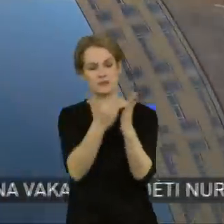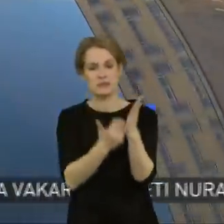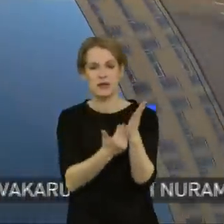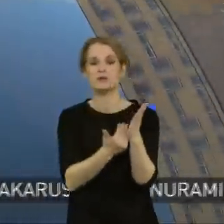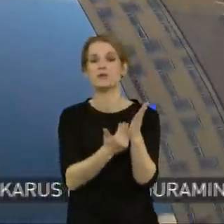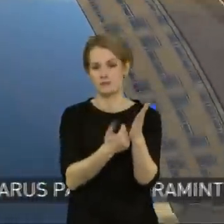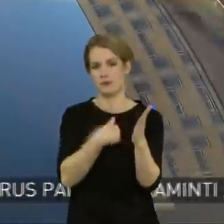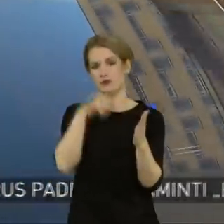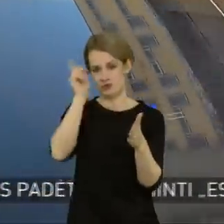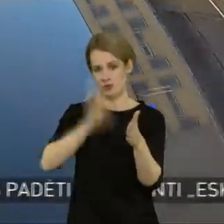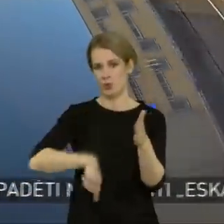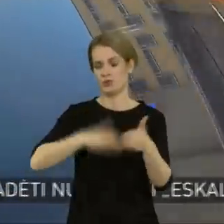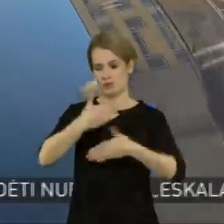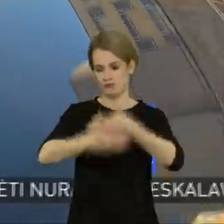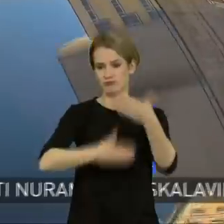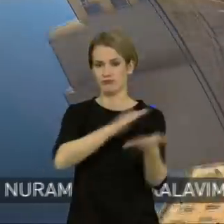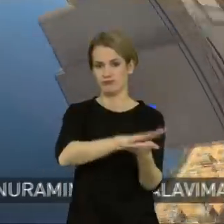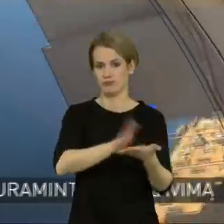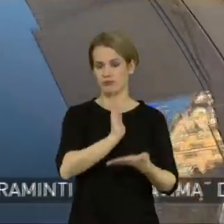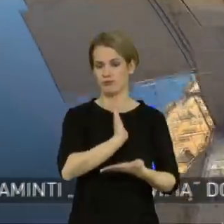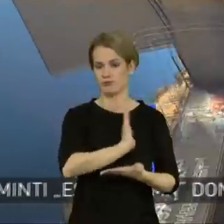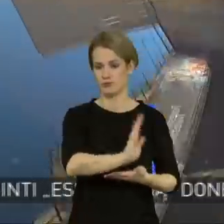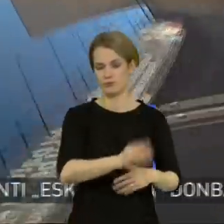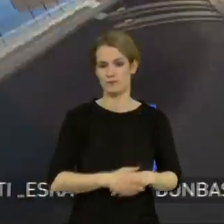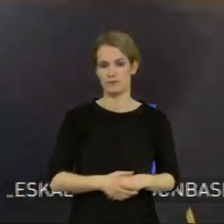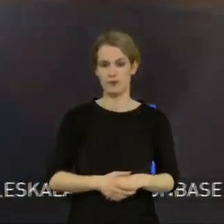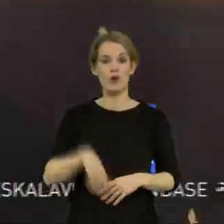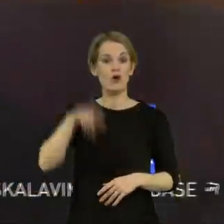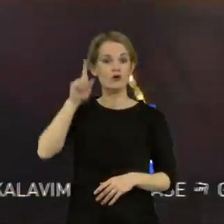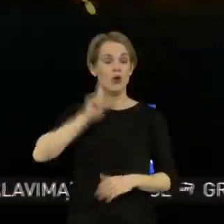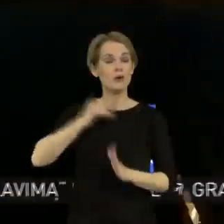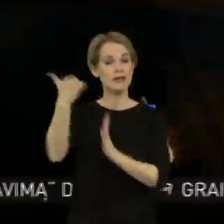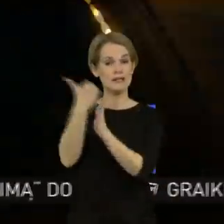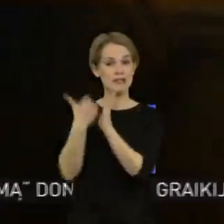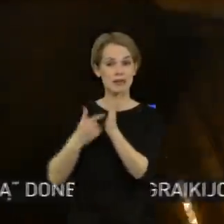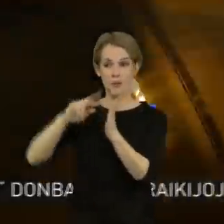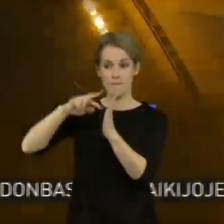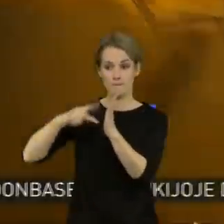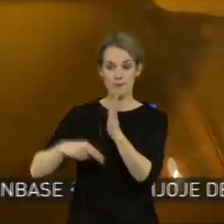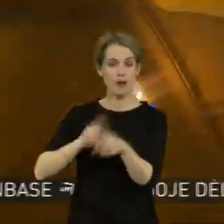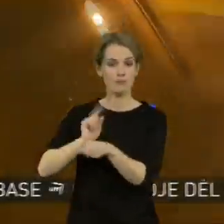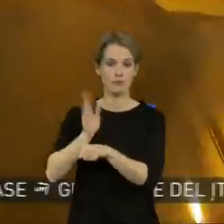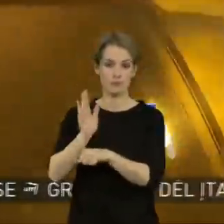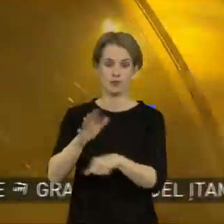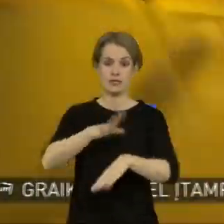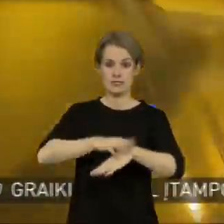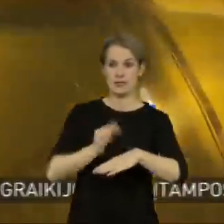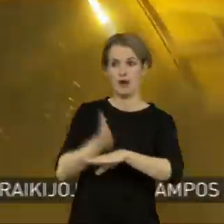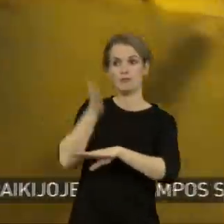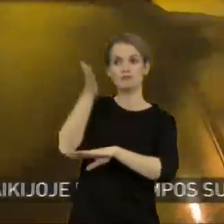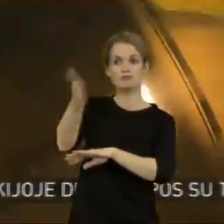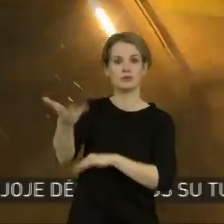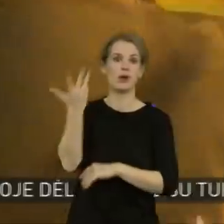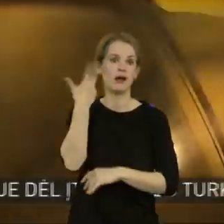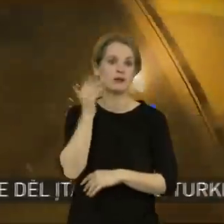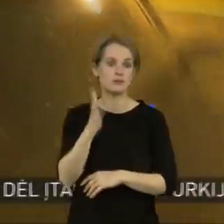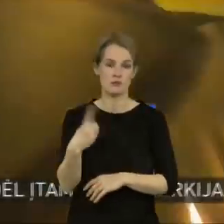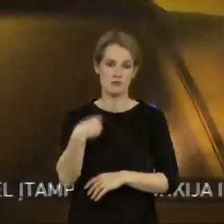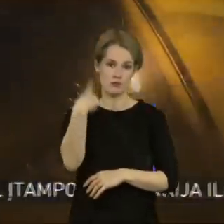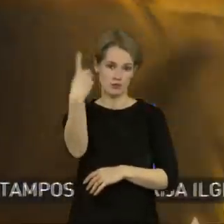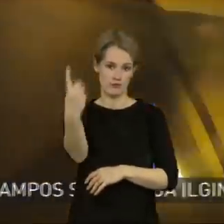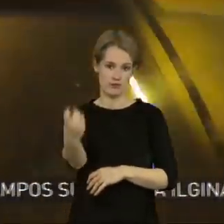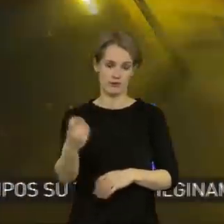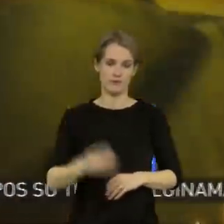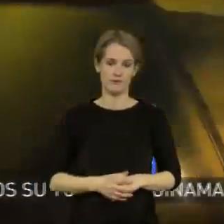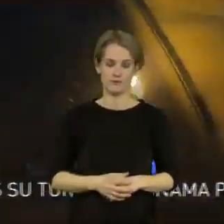mokykloms. Vyriausybė žada ypatingos skubos tvarka inicijuoti įstatymo pakeitimus. Į Seimą bus kreipiamasi jau kitą savaitę. Tai leistų